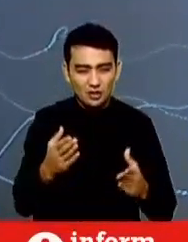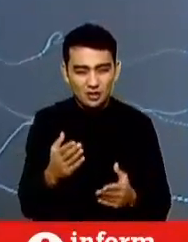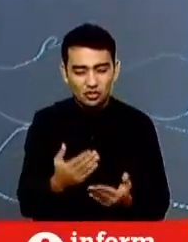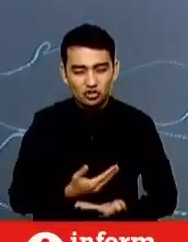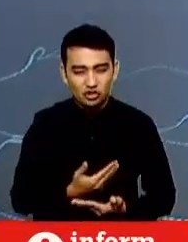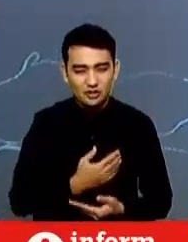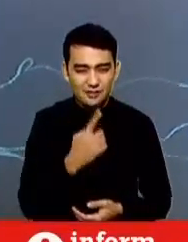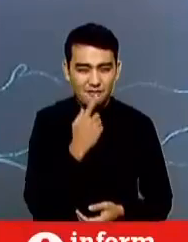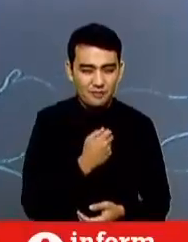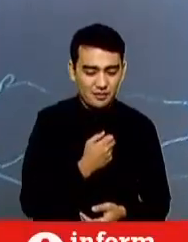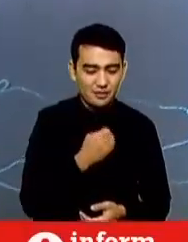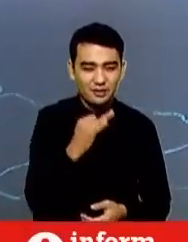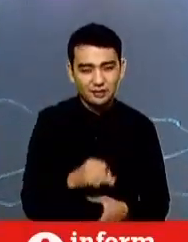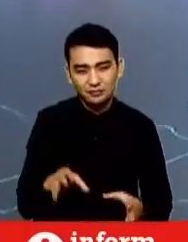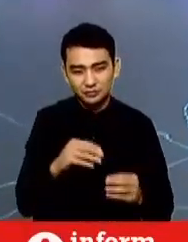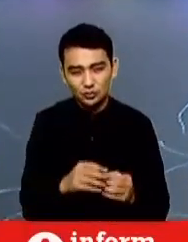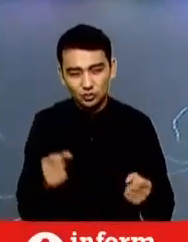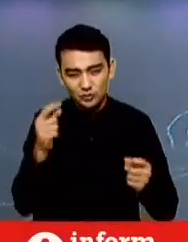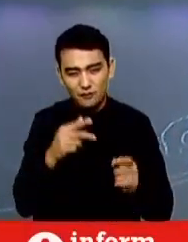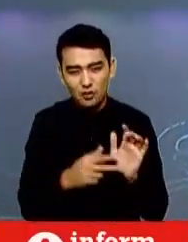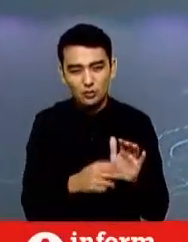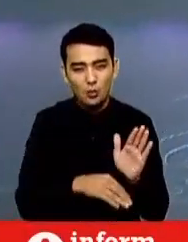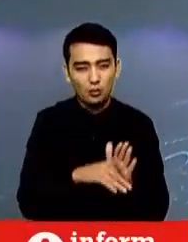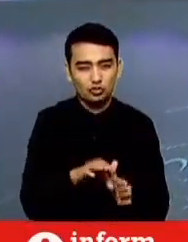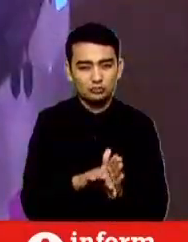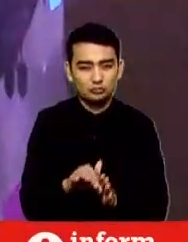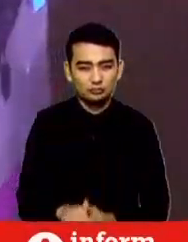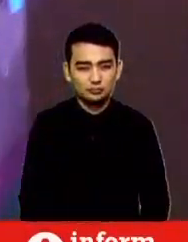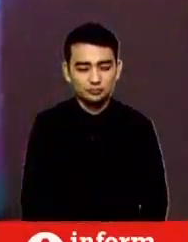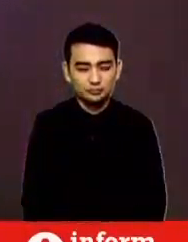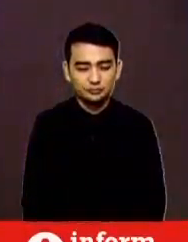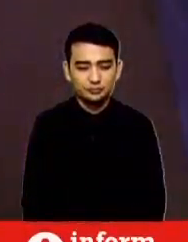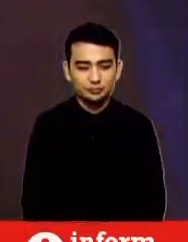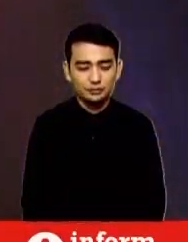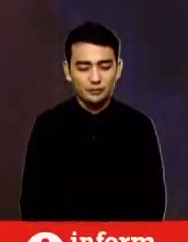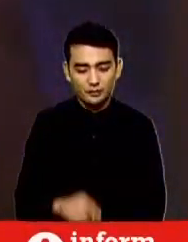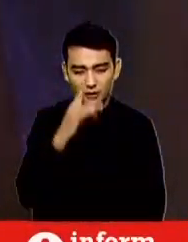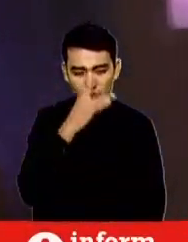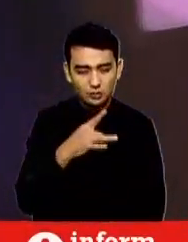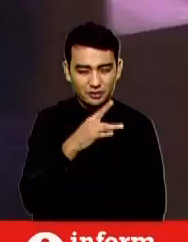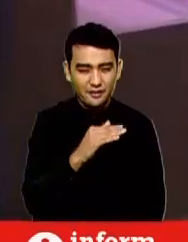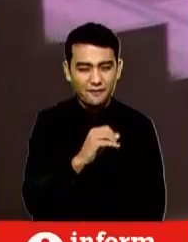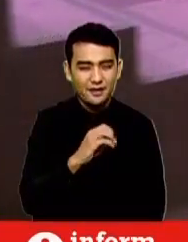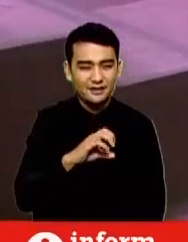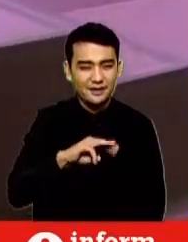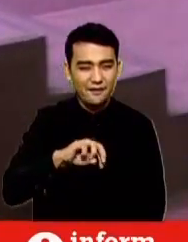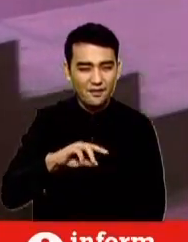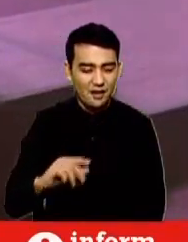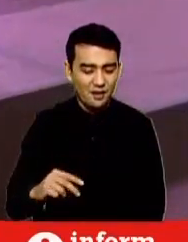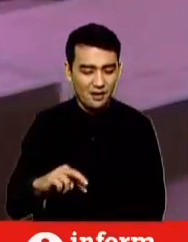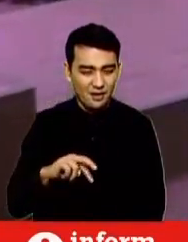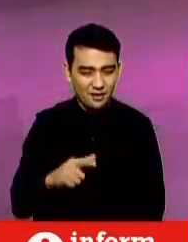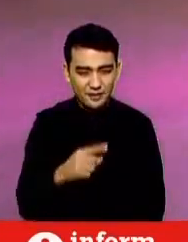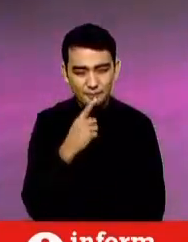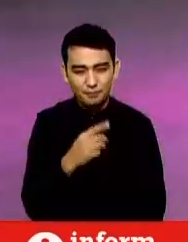армии из них определили восемь лучших Республиканский фестиваль прессы Министерство